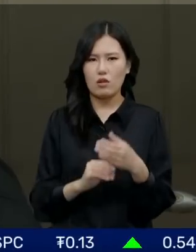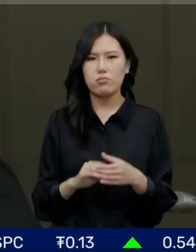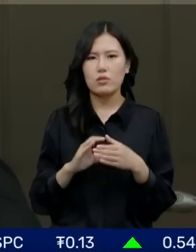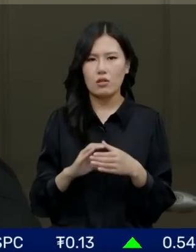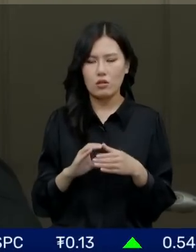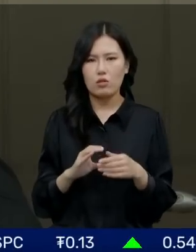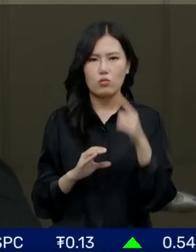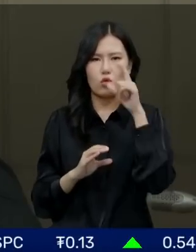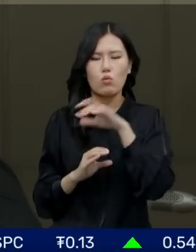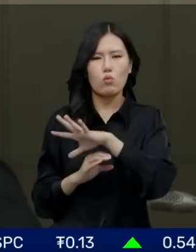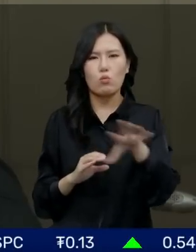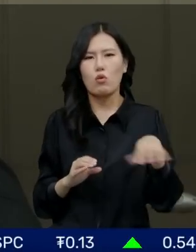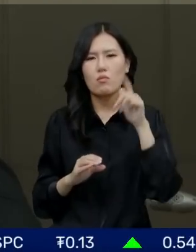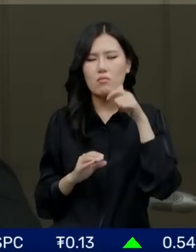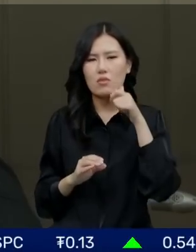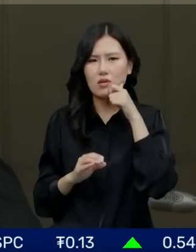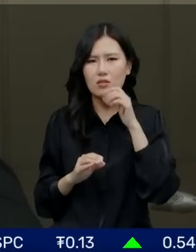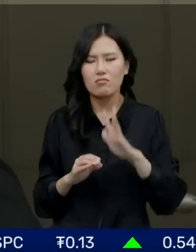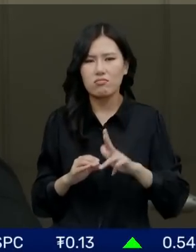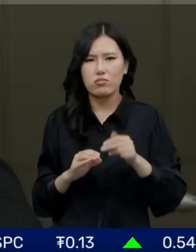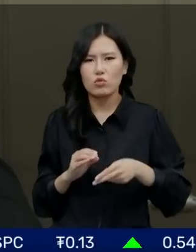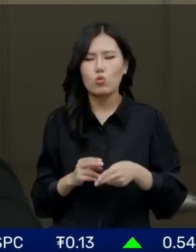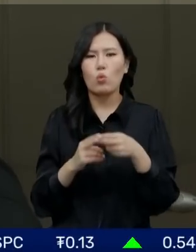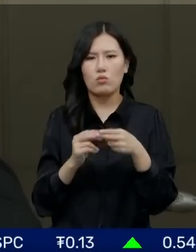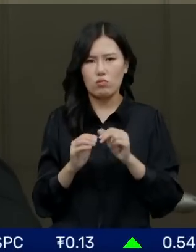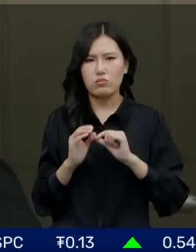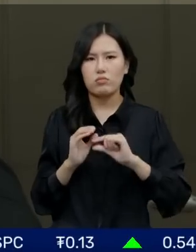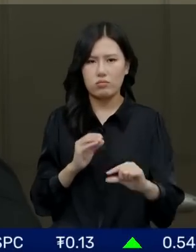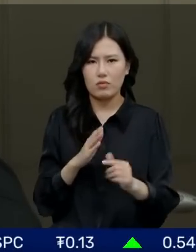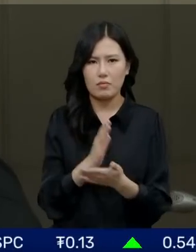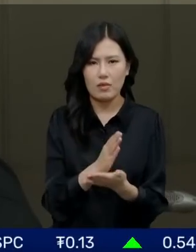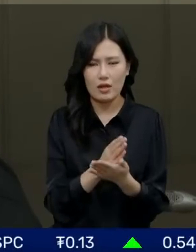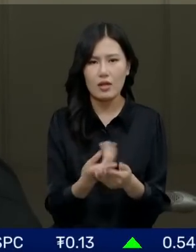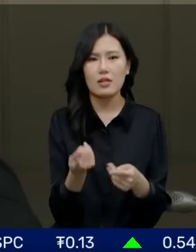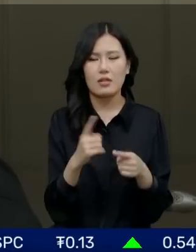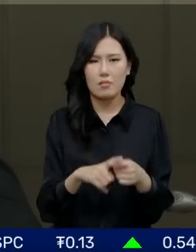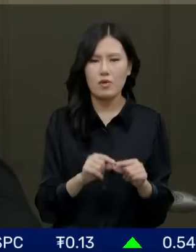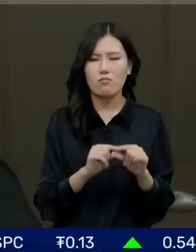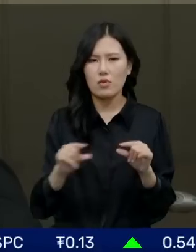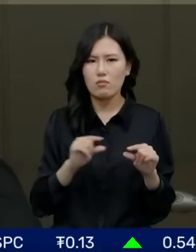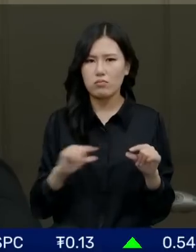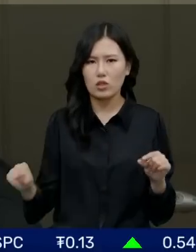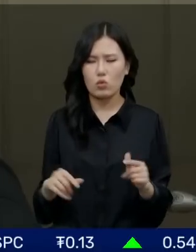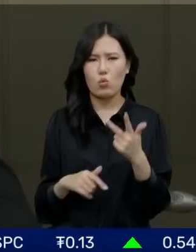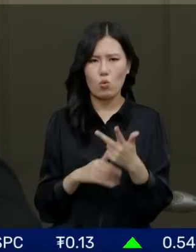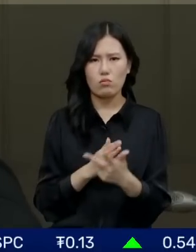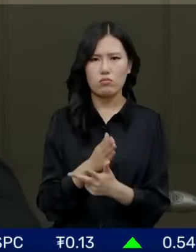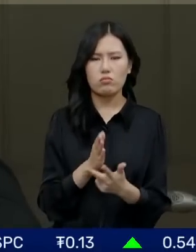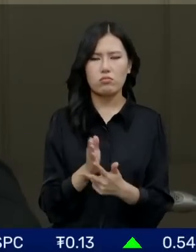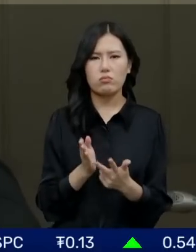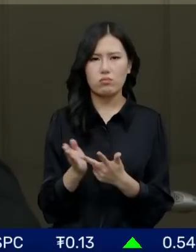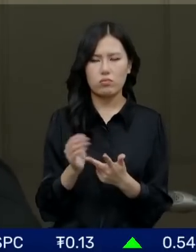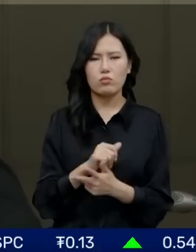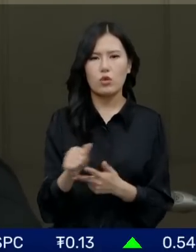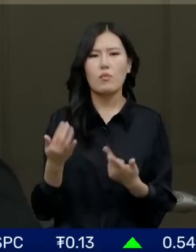тосон зүйлчлэгийн зарцуулахын зэрэгцээ 3 одоо чиглэлээр зарцуулах одоо бас хүрээг нь бол өргөжүүлж